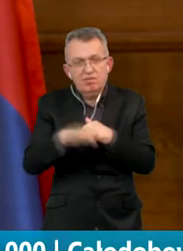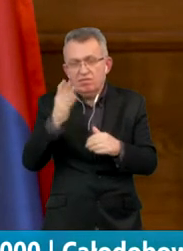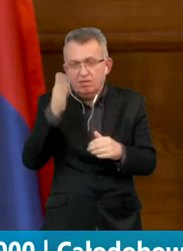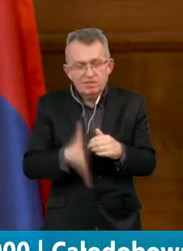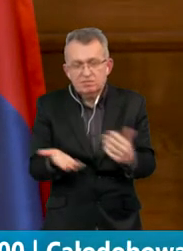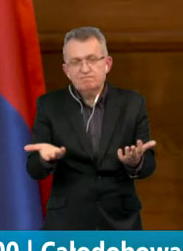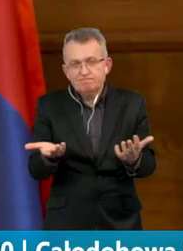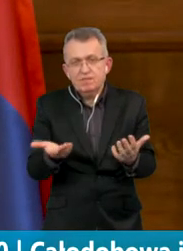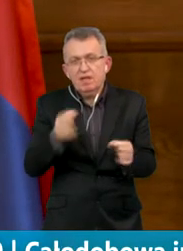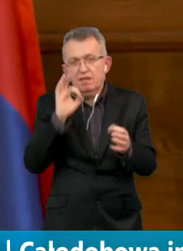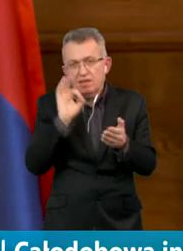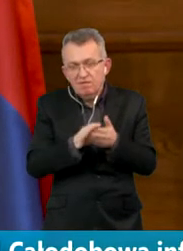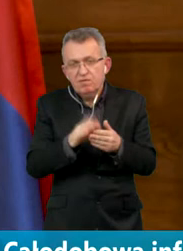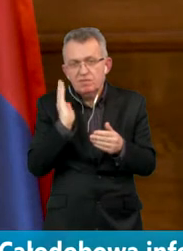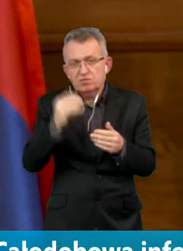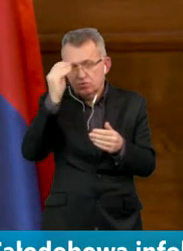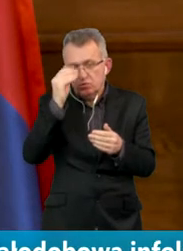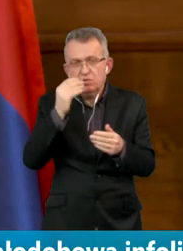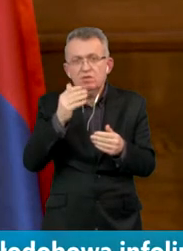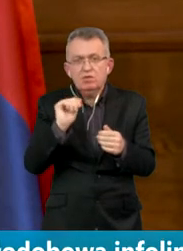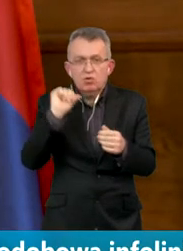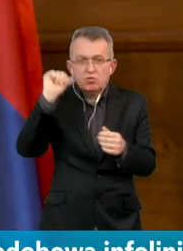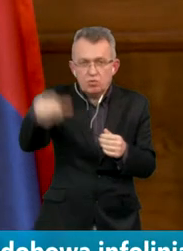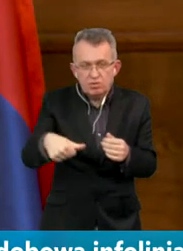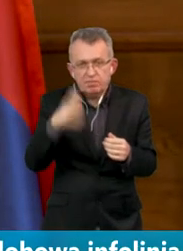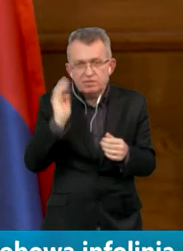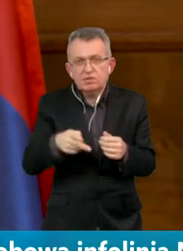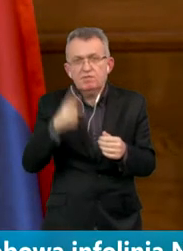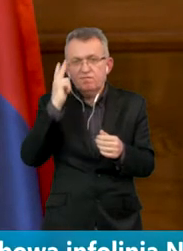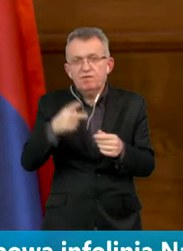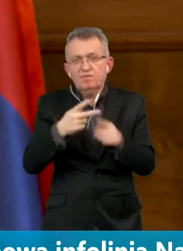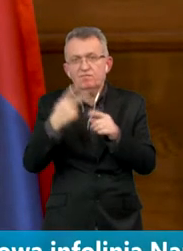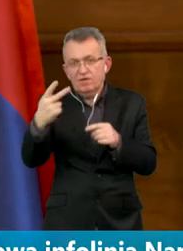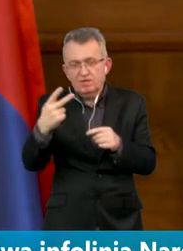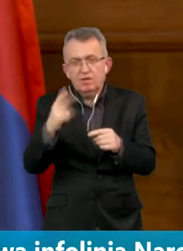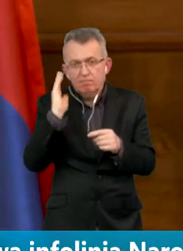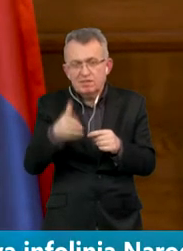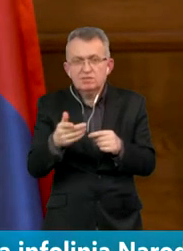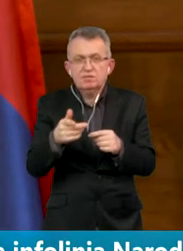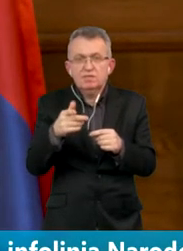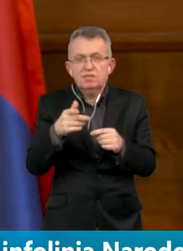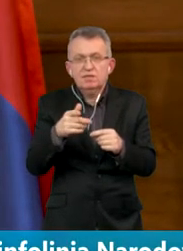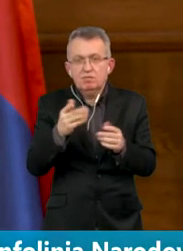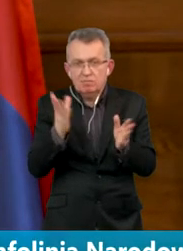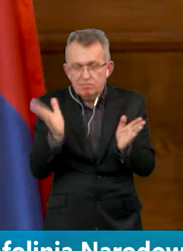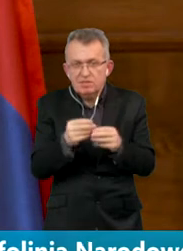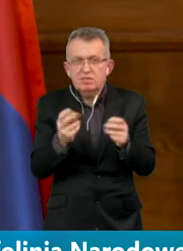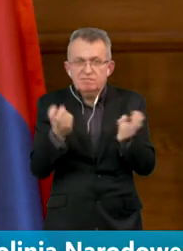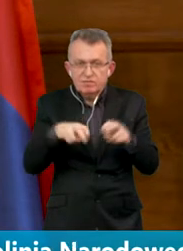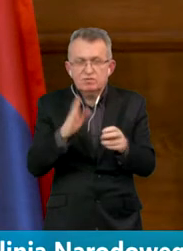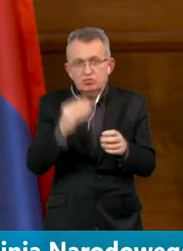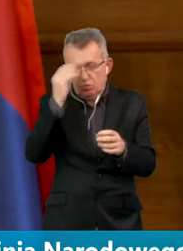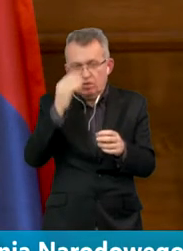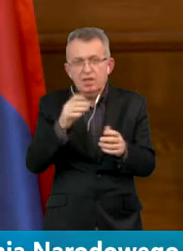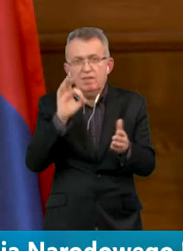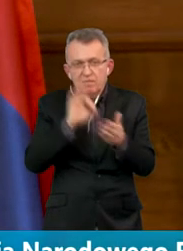roku, więc będziemy niestety szkołę kończyli w przyszłym roku, w 2022 i wtedy zostanie też uruchomiona. Oczywiście